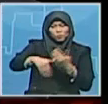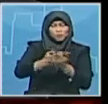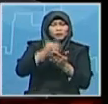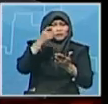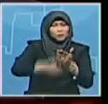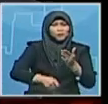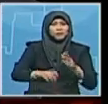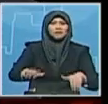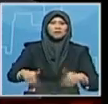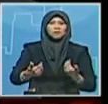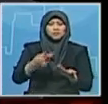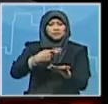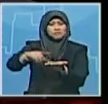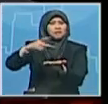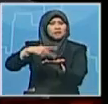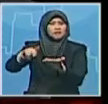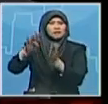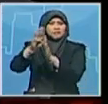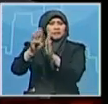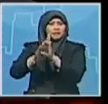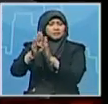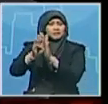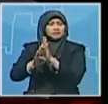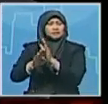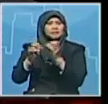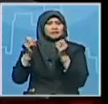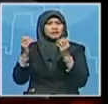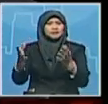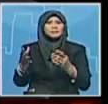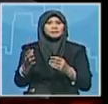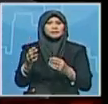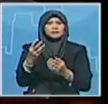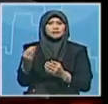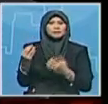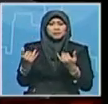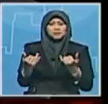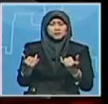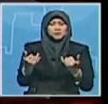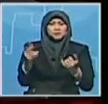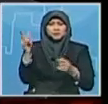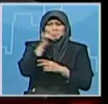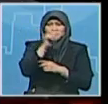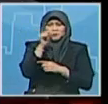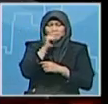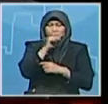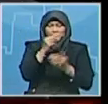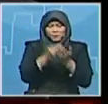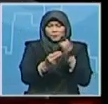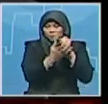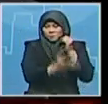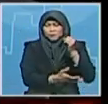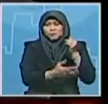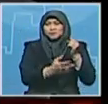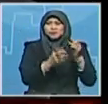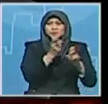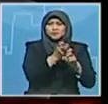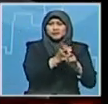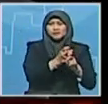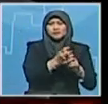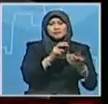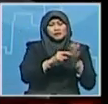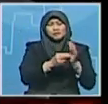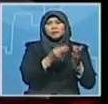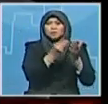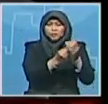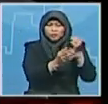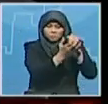bayangkan kita kena bayar puluhan bilion ringgit mungkin yang dana yang begitu besar. Dan dana ini sudah pasti dapat digunakan untuk perkara-perkara